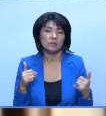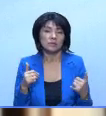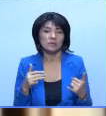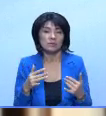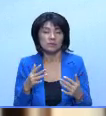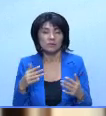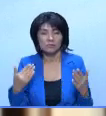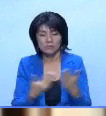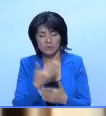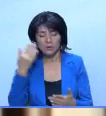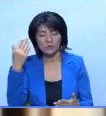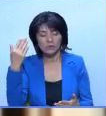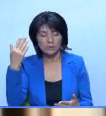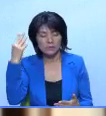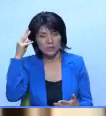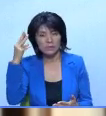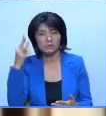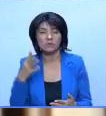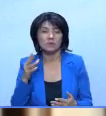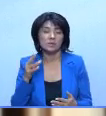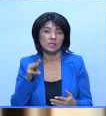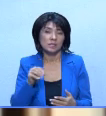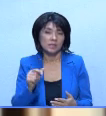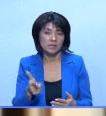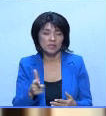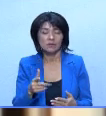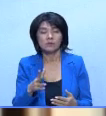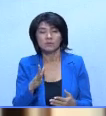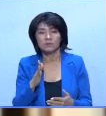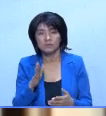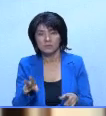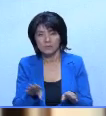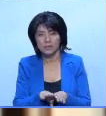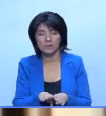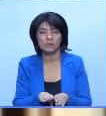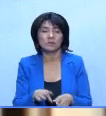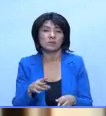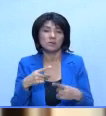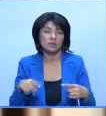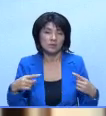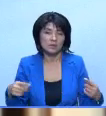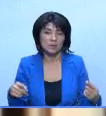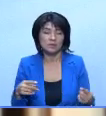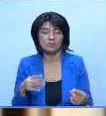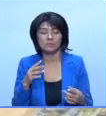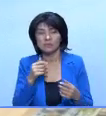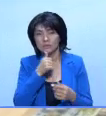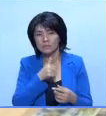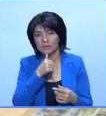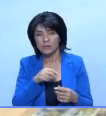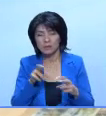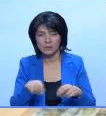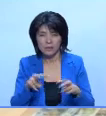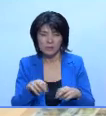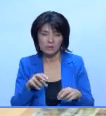усовершенствуется и тенге всучить также подвергается различным испытаниям под